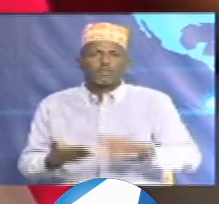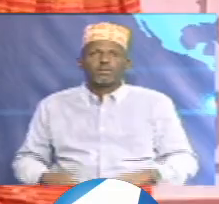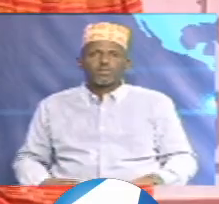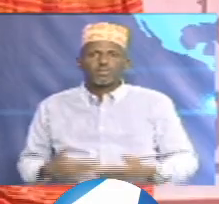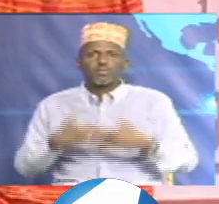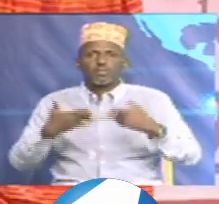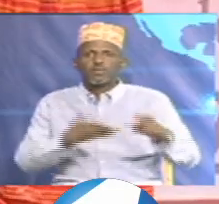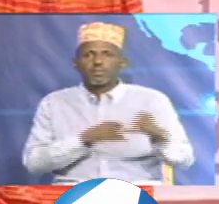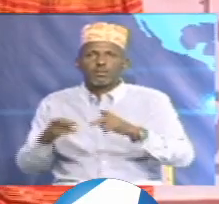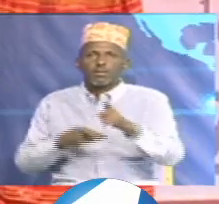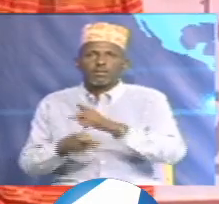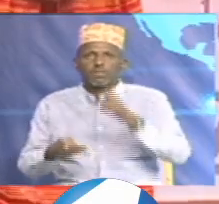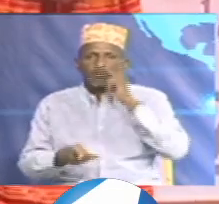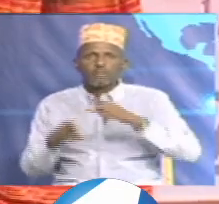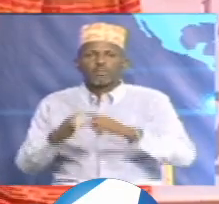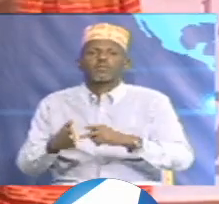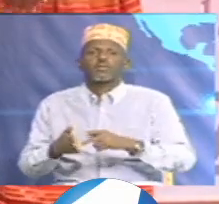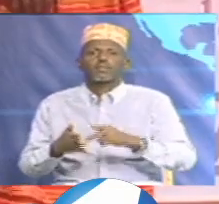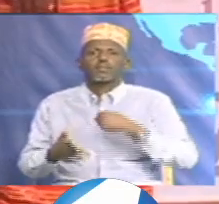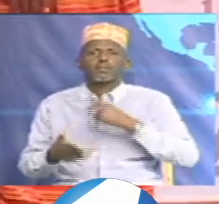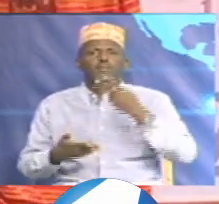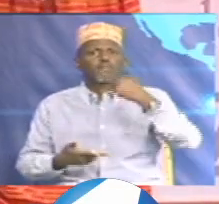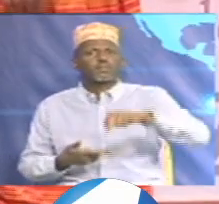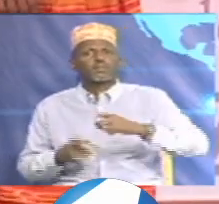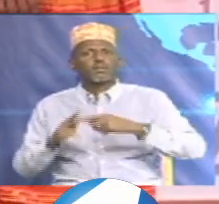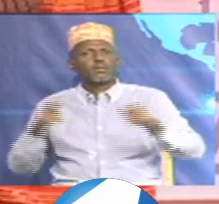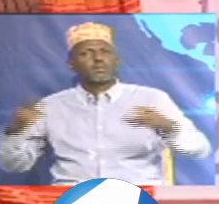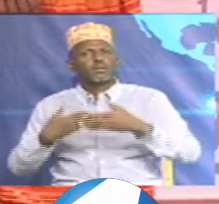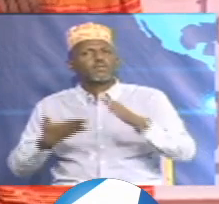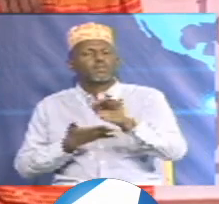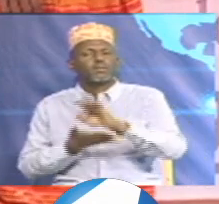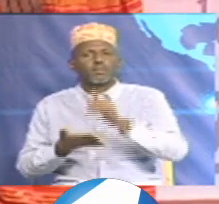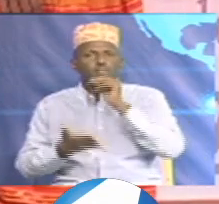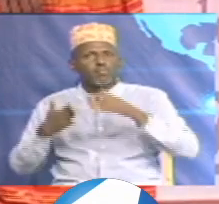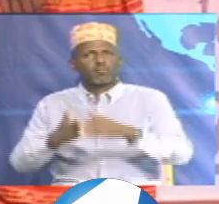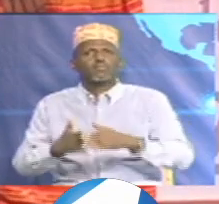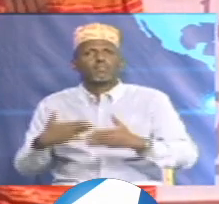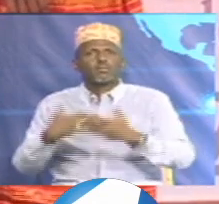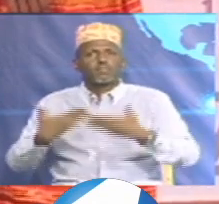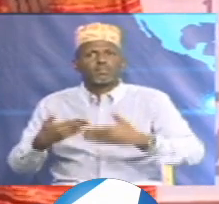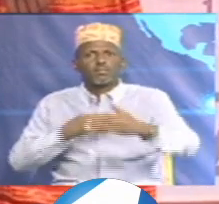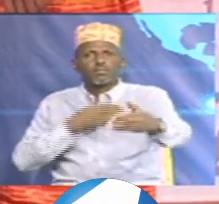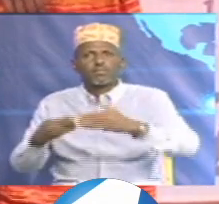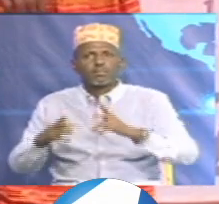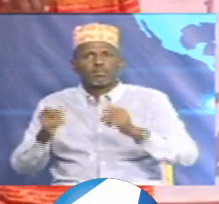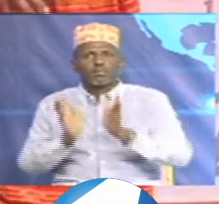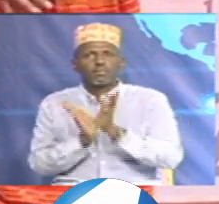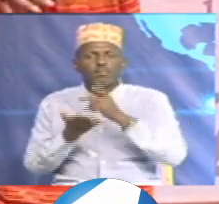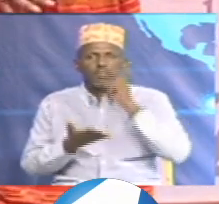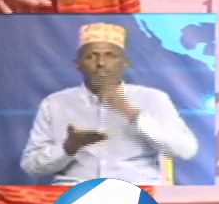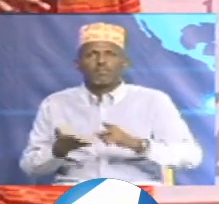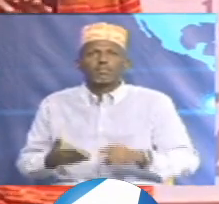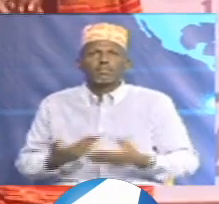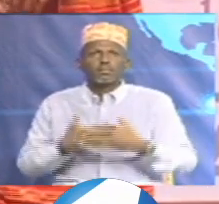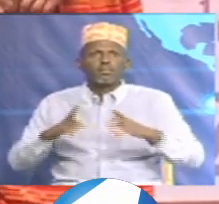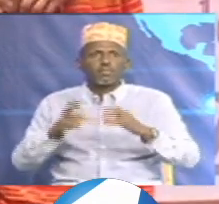Cela étant dit, je ne saurais commencer mon allocution devant cette auguste assemblée